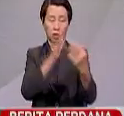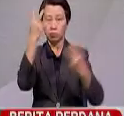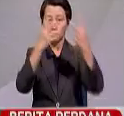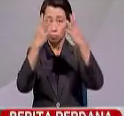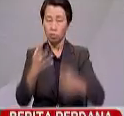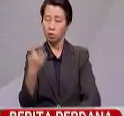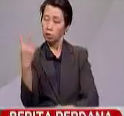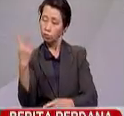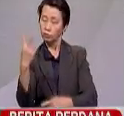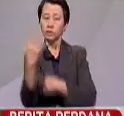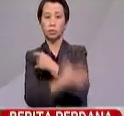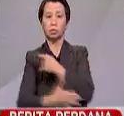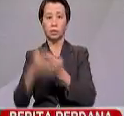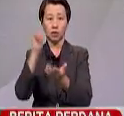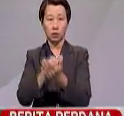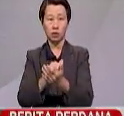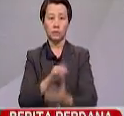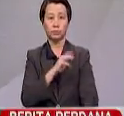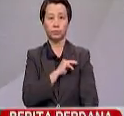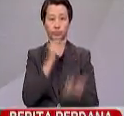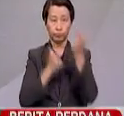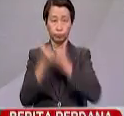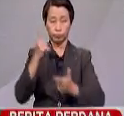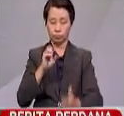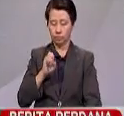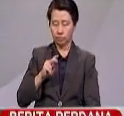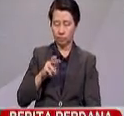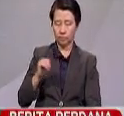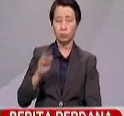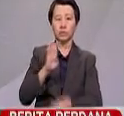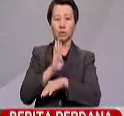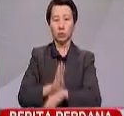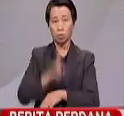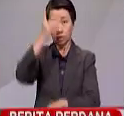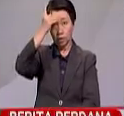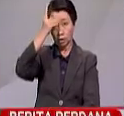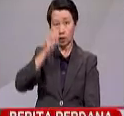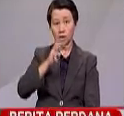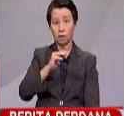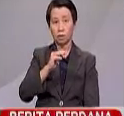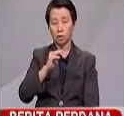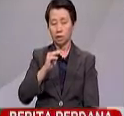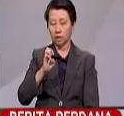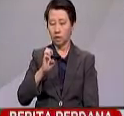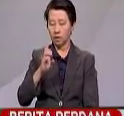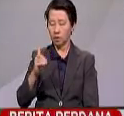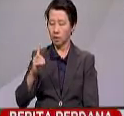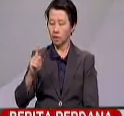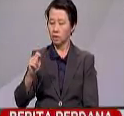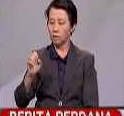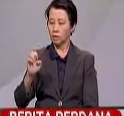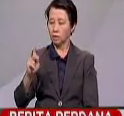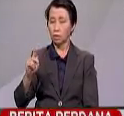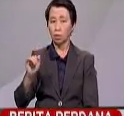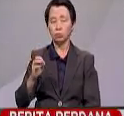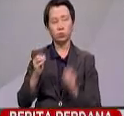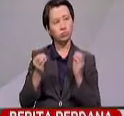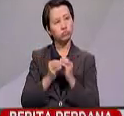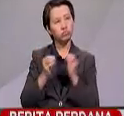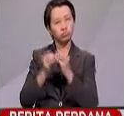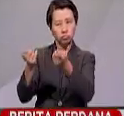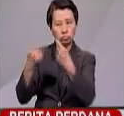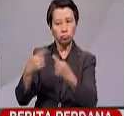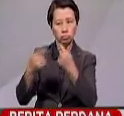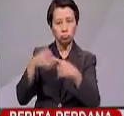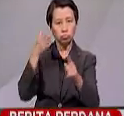dari kedua-dua negara itu. Menteri Pelancongan, Seni dan Budaya Datuk Muhammadin Ketapi berkata, jumlah itu bakal menyumbang kepada